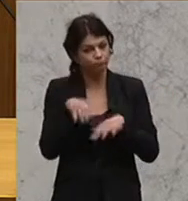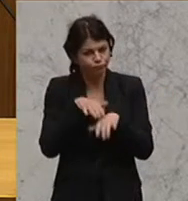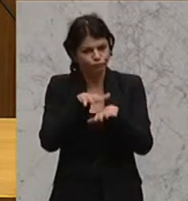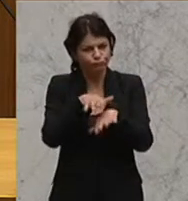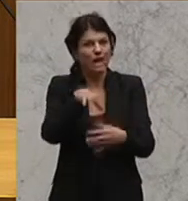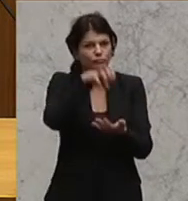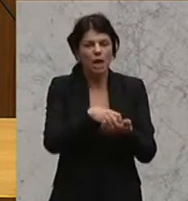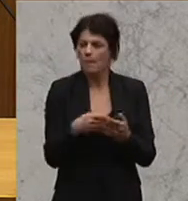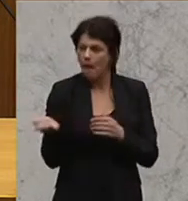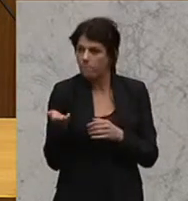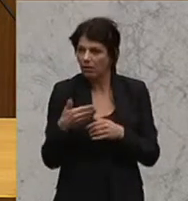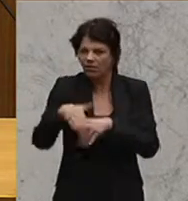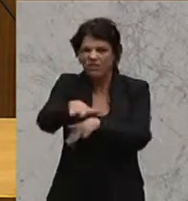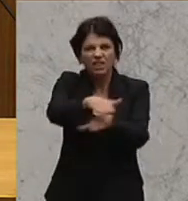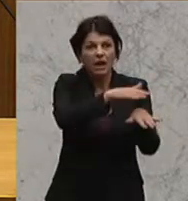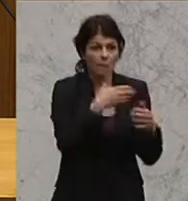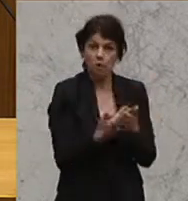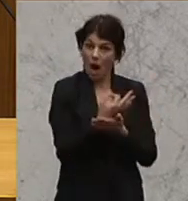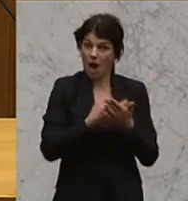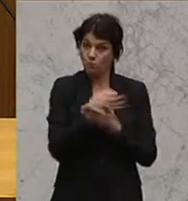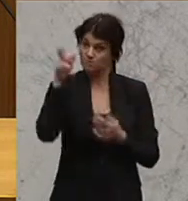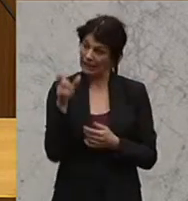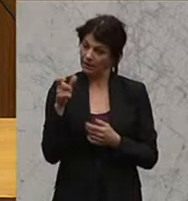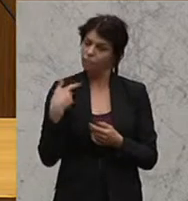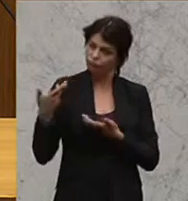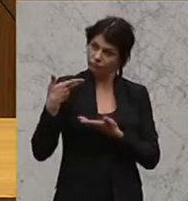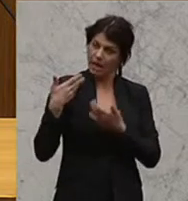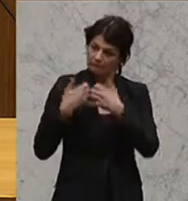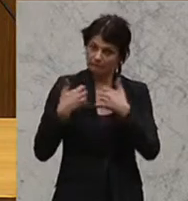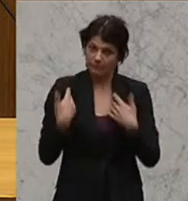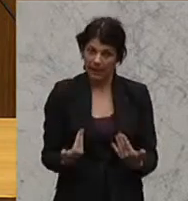und vertreiben Bettler, so der Ausbildner im Gespräch.